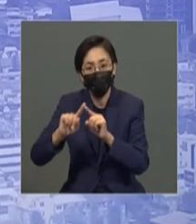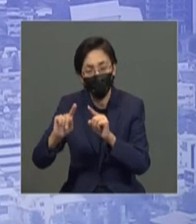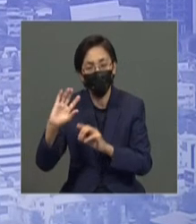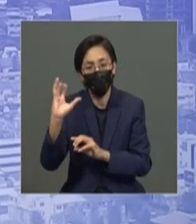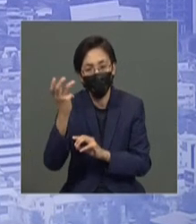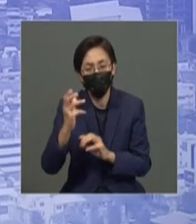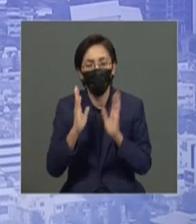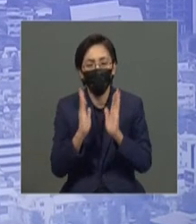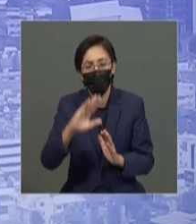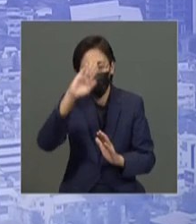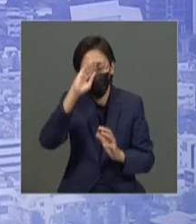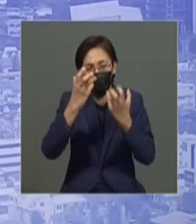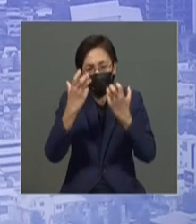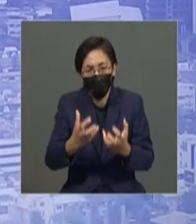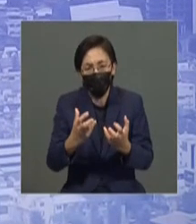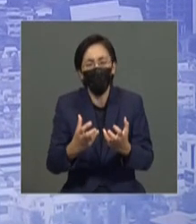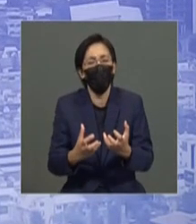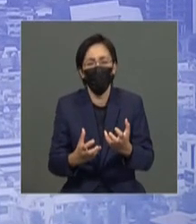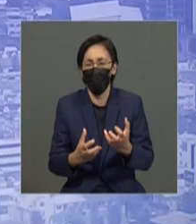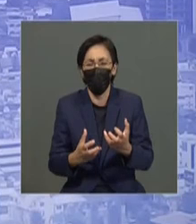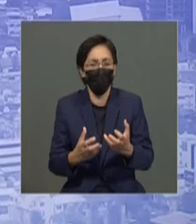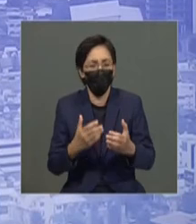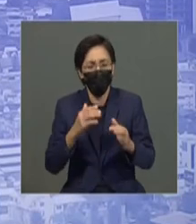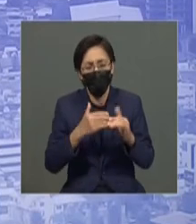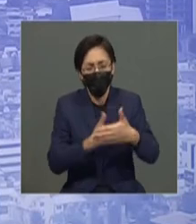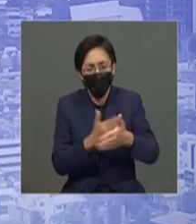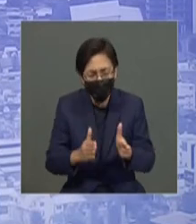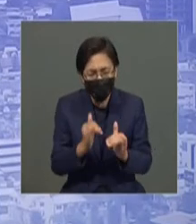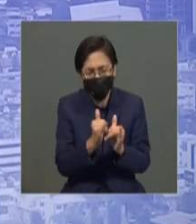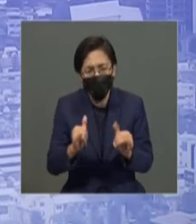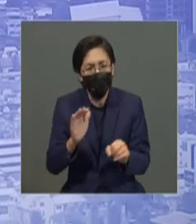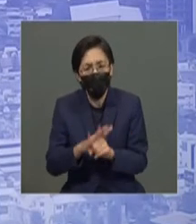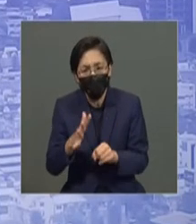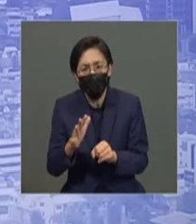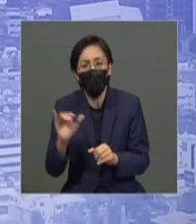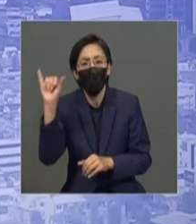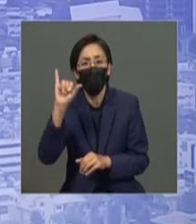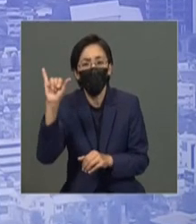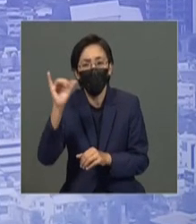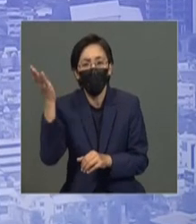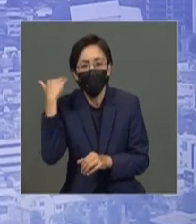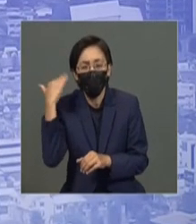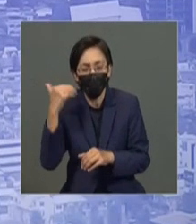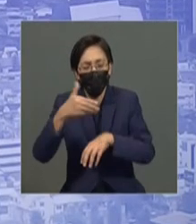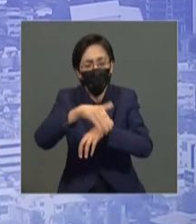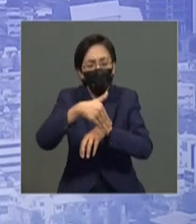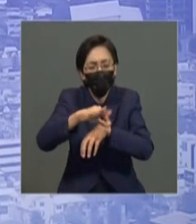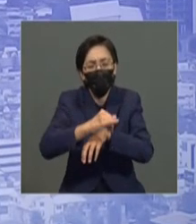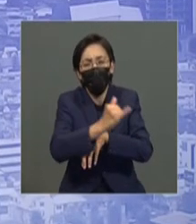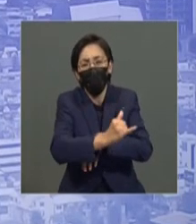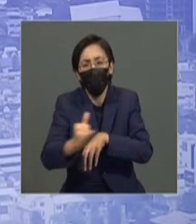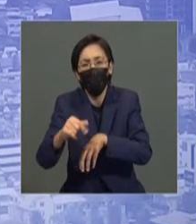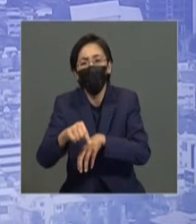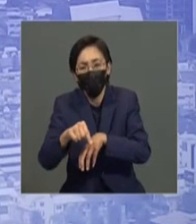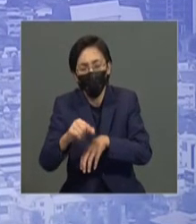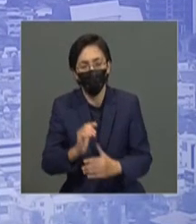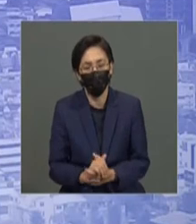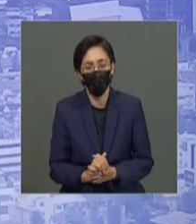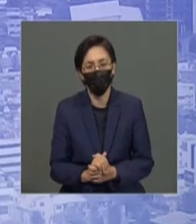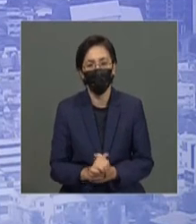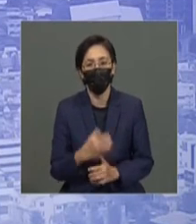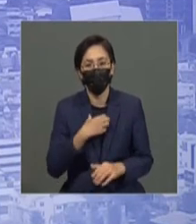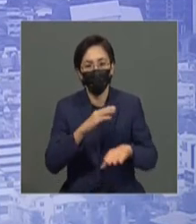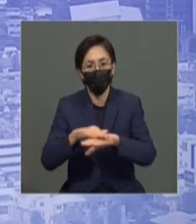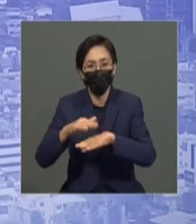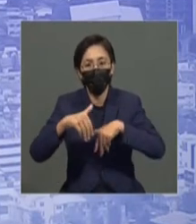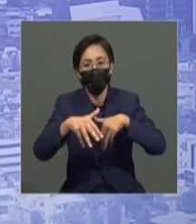ผู้ป่วยฉุกเฉินล้นออกมาอยู่หน้าถนนอย่างนี้เป็นต้นในประเทศแถบยุโรปตอนนี้เนี่ยนะคะอยากจะเน้นให้พี่น้องประชาชน